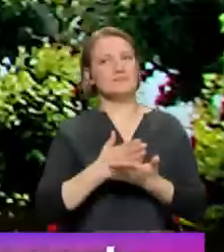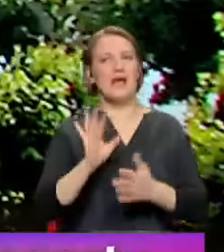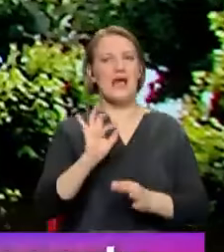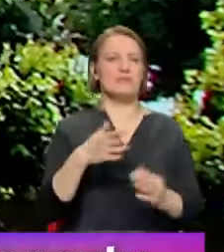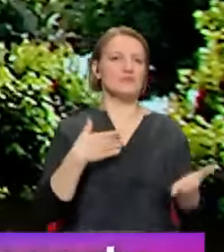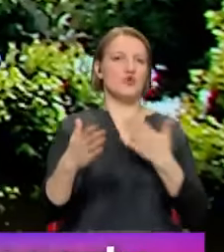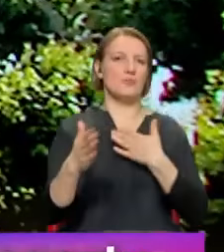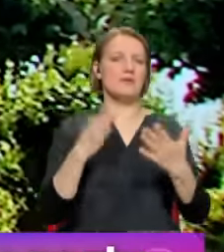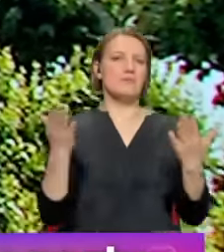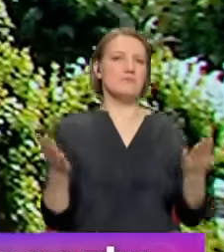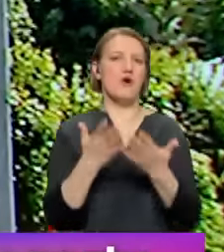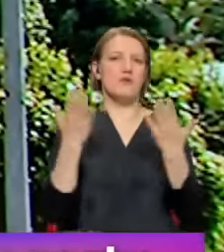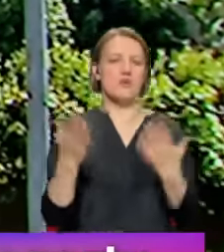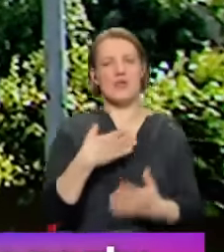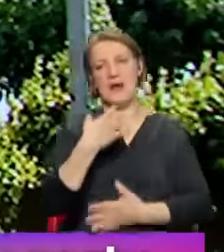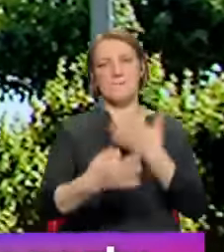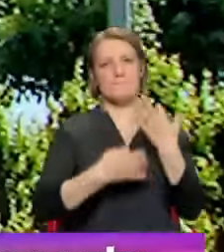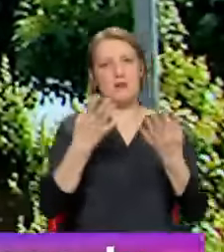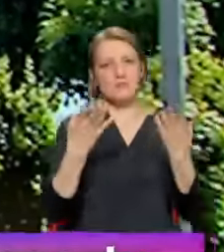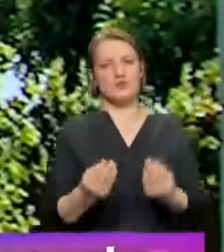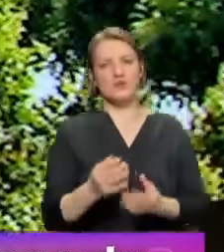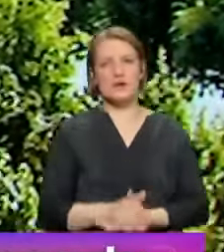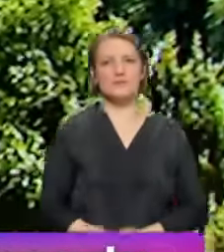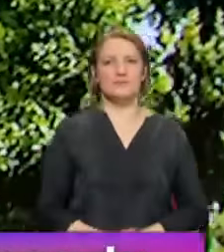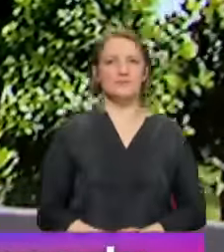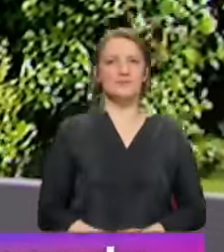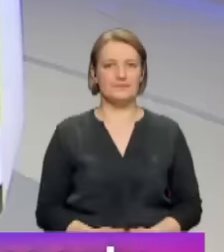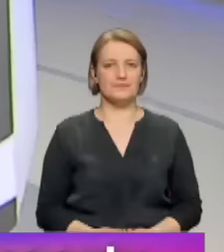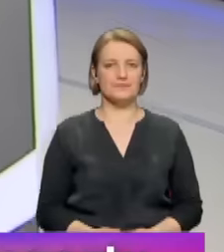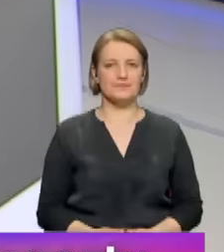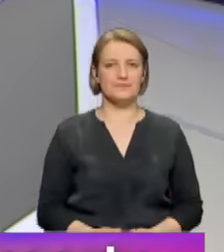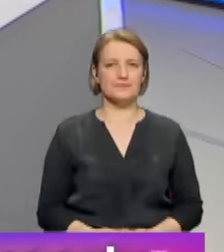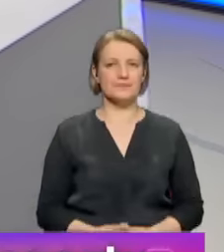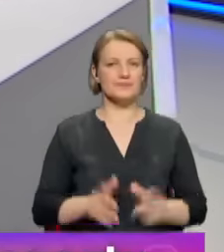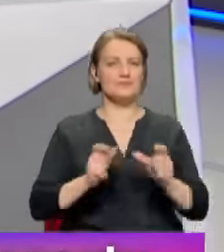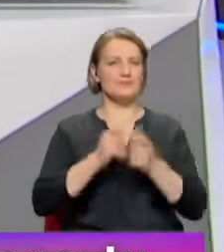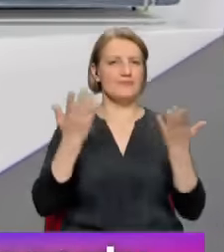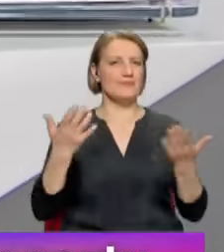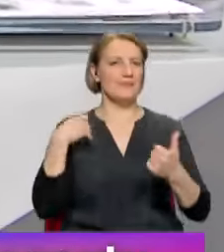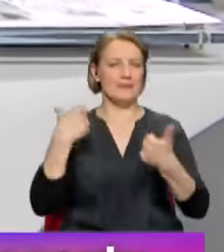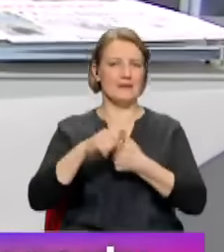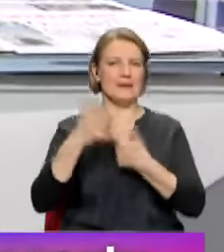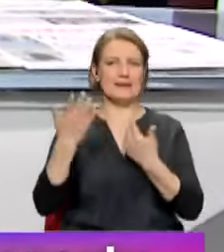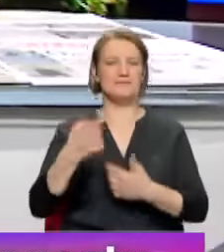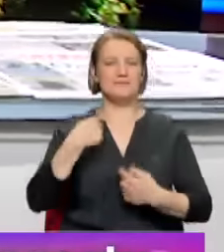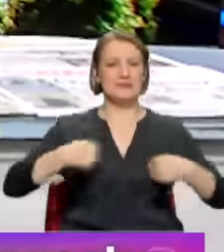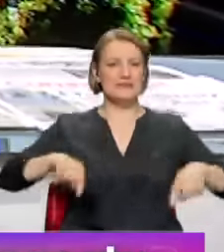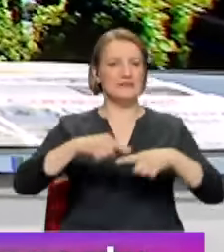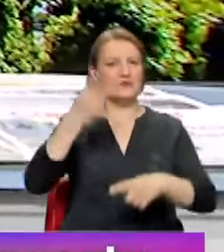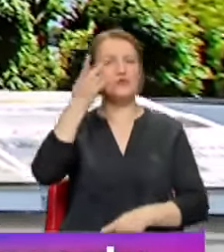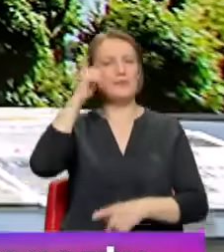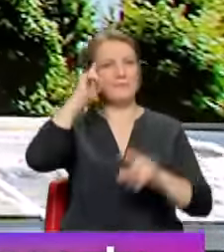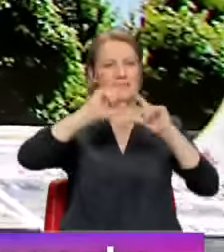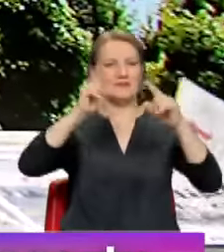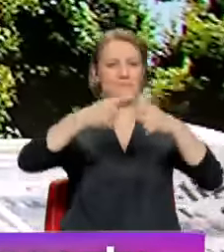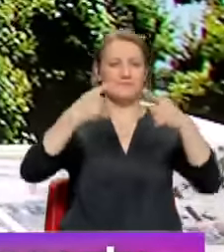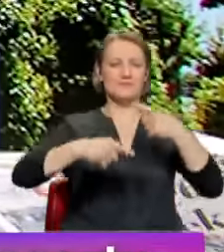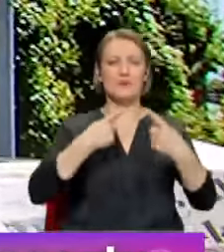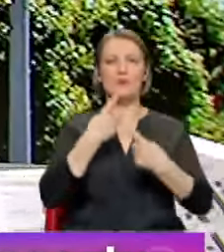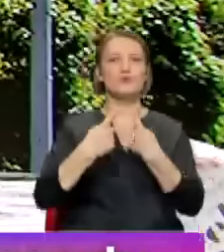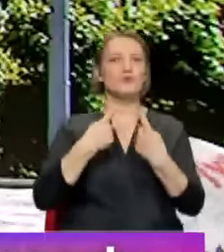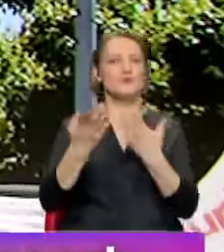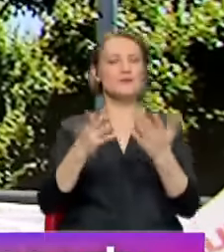sohbet hem de bolca haber bulacaksınız Çalar Saat'te. Efendim günaydın bir kez daha. Bizi de unutmayın başlığı altında konuşuyoruz.